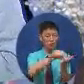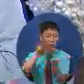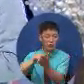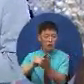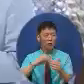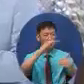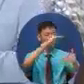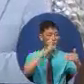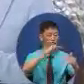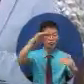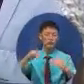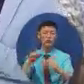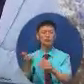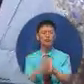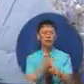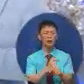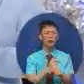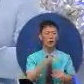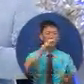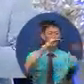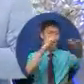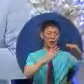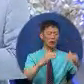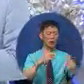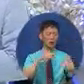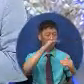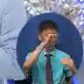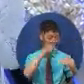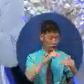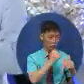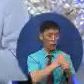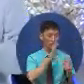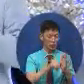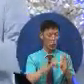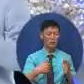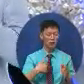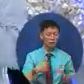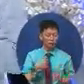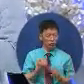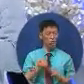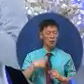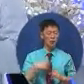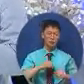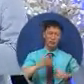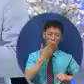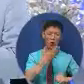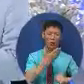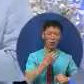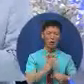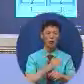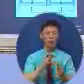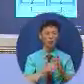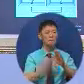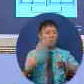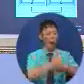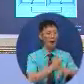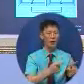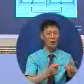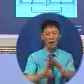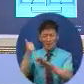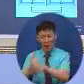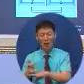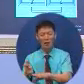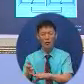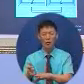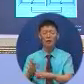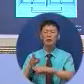아이들의 수준에 따라 달라야 한다고요. 그러면 내 수준에 맞는 과제를 내가 가지고 내가 주도해서 했는데 성취했구나. 그